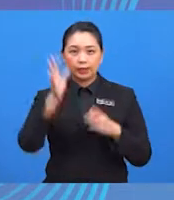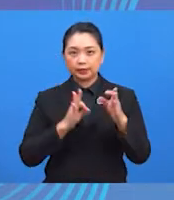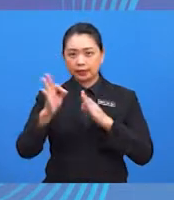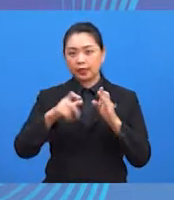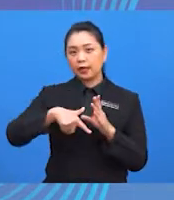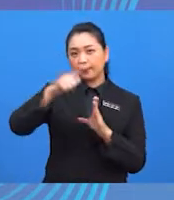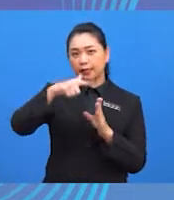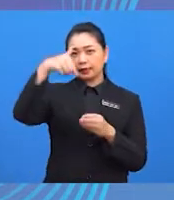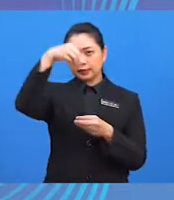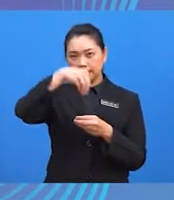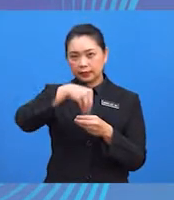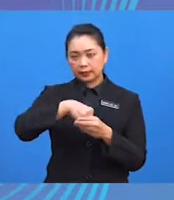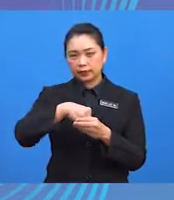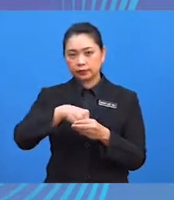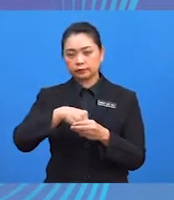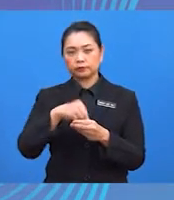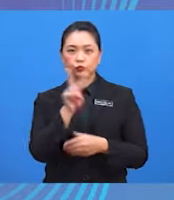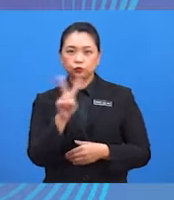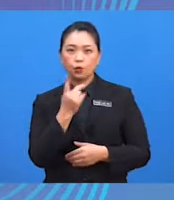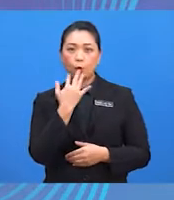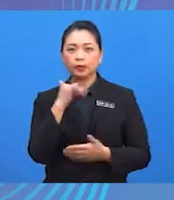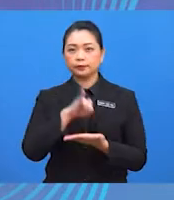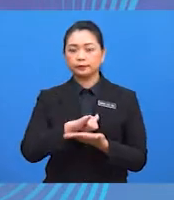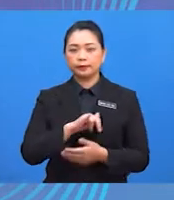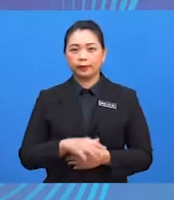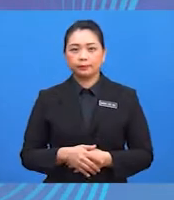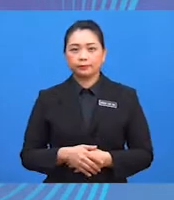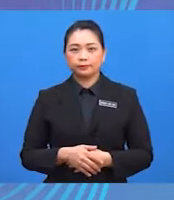ini. Kita teruskan kepada warna panas.